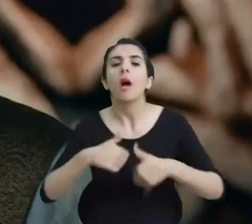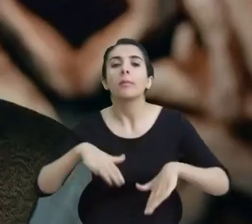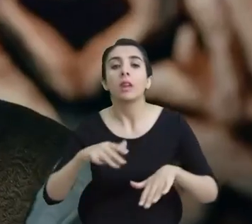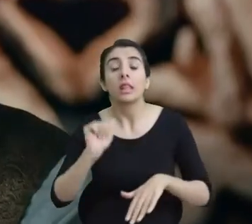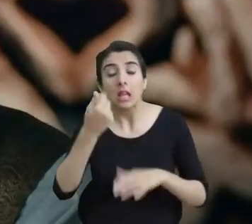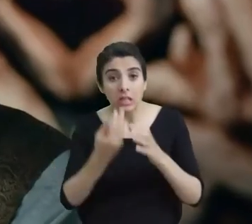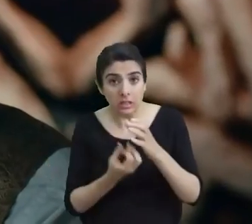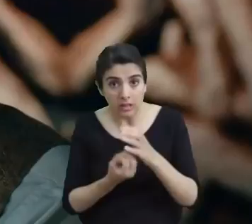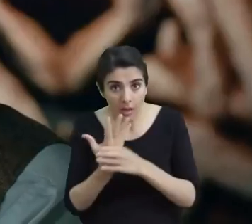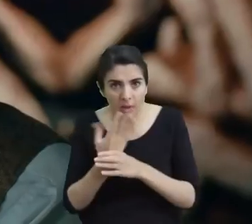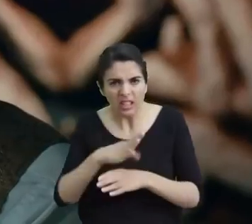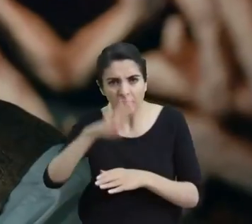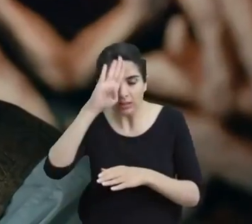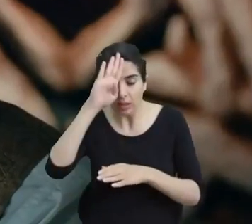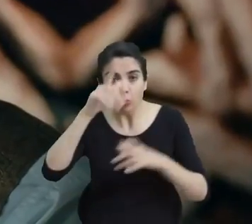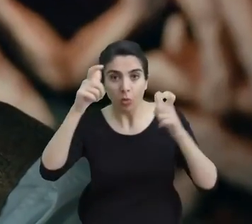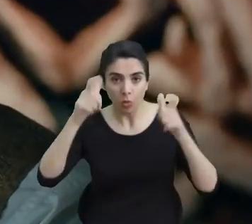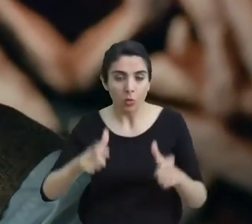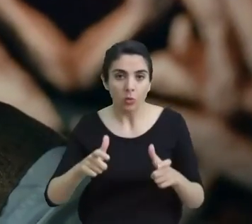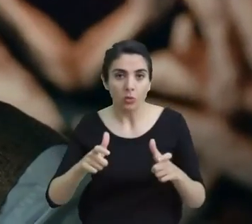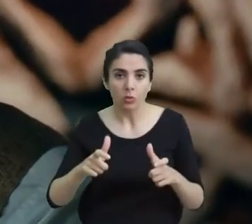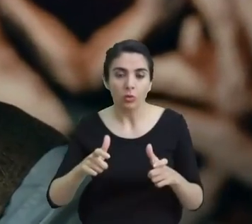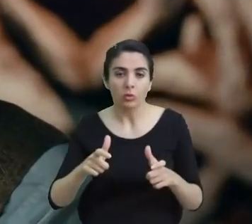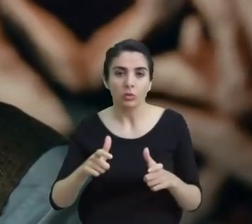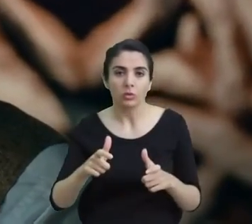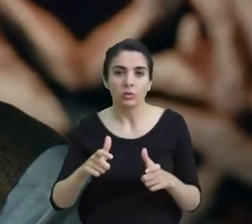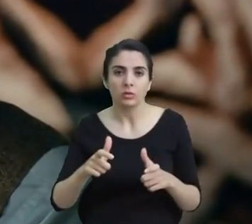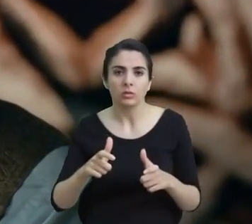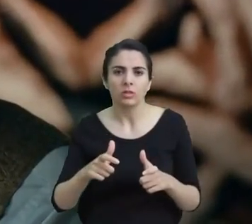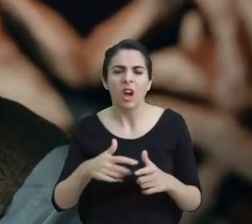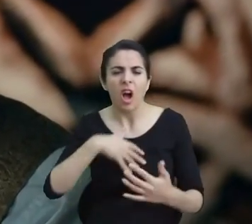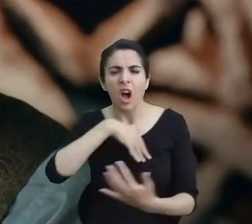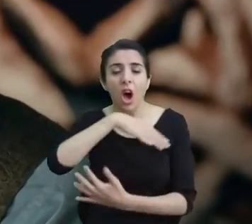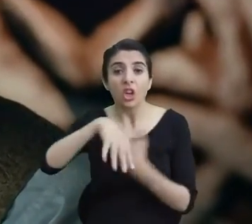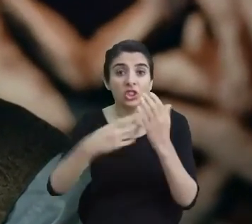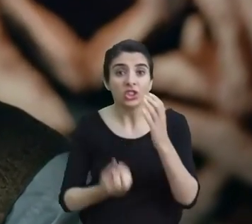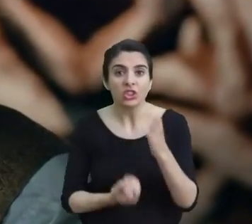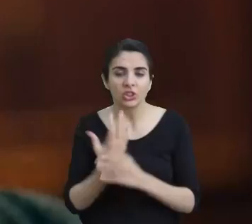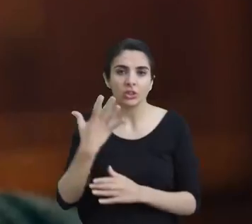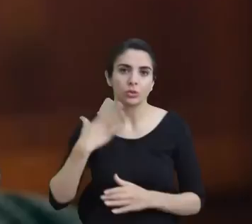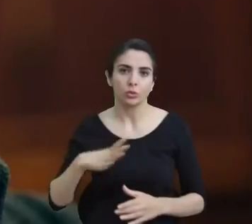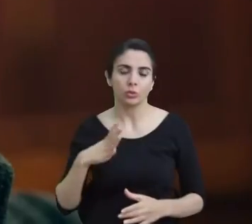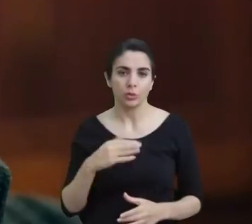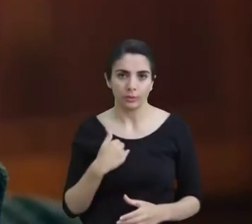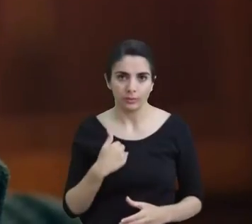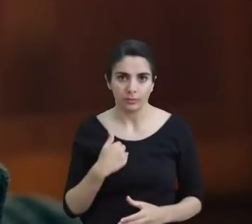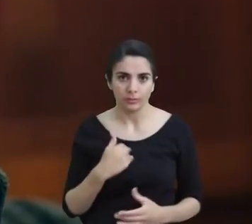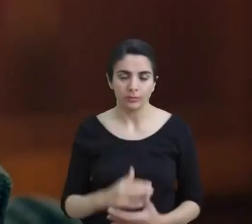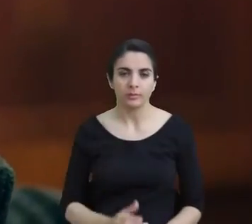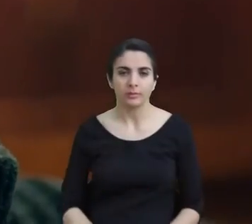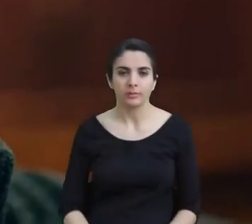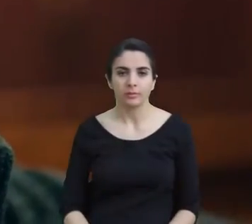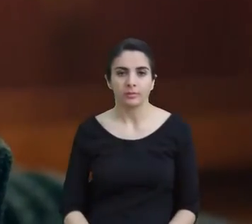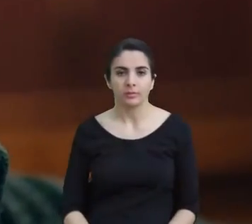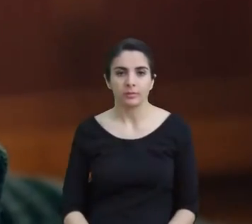değil. Yarın sabah İstanbul'da bir karmaşa istiyorum. İşaret parmağını Cemil'in yüzüne